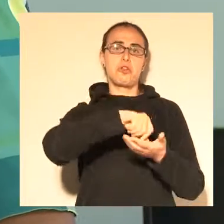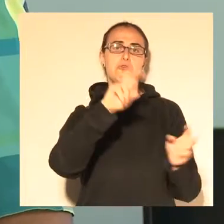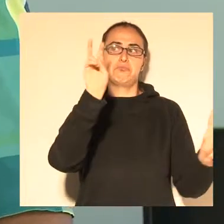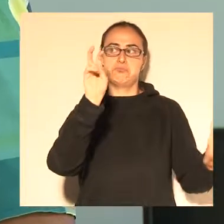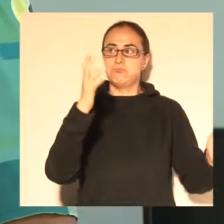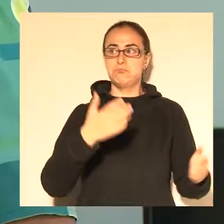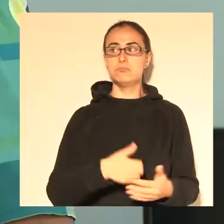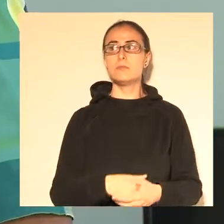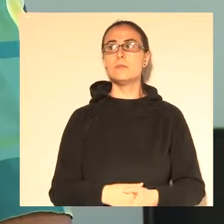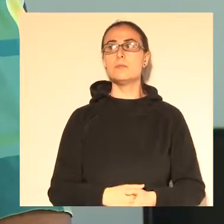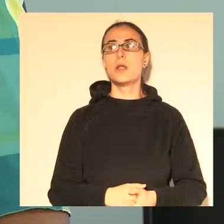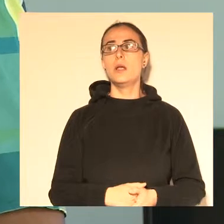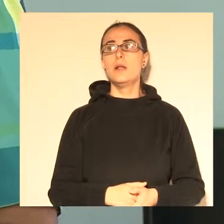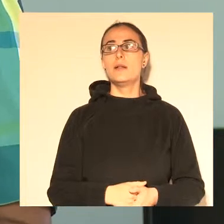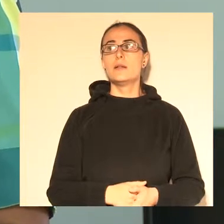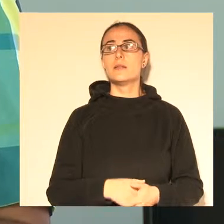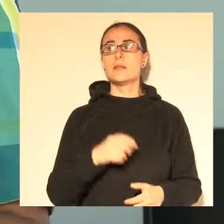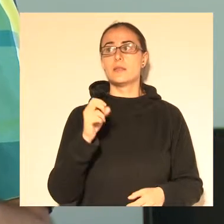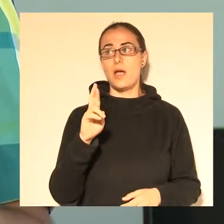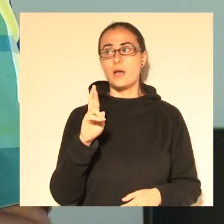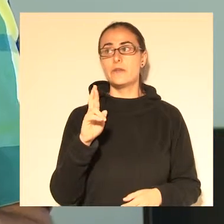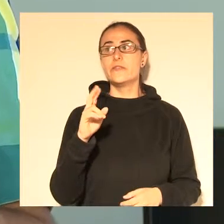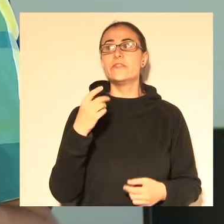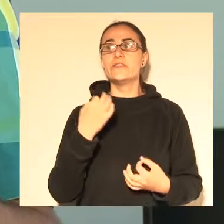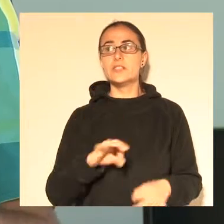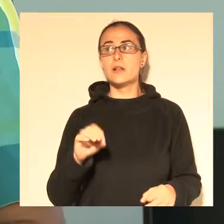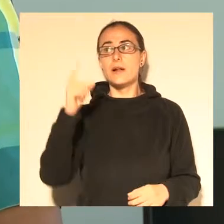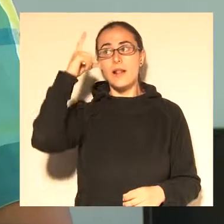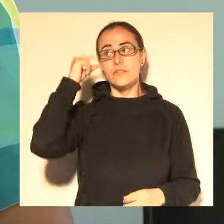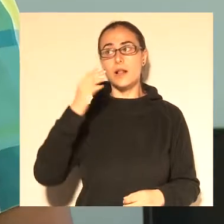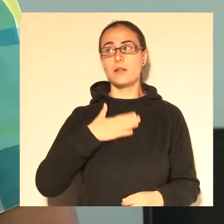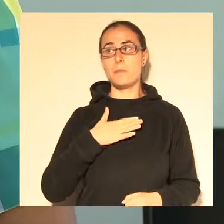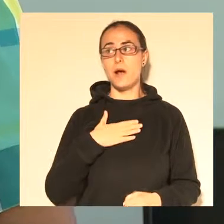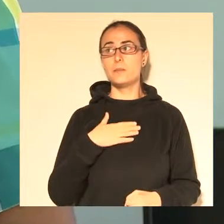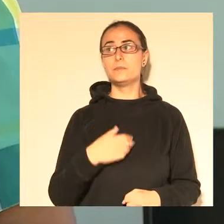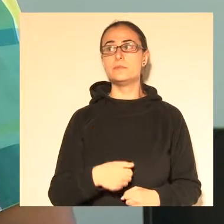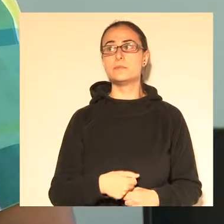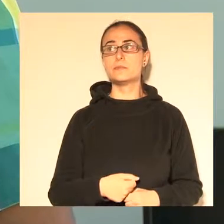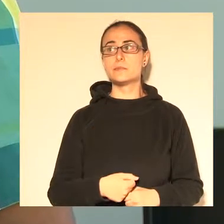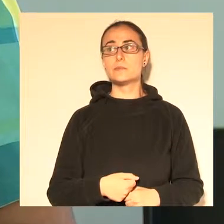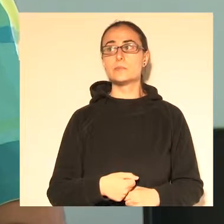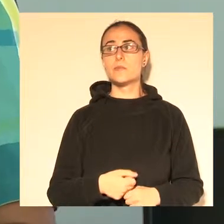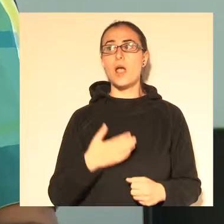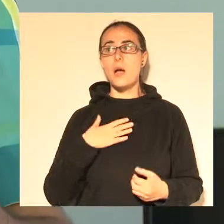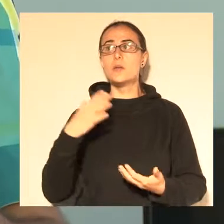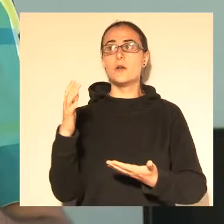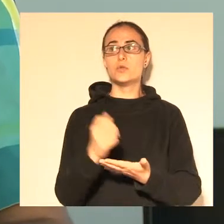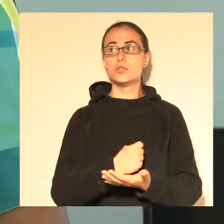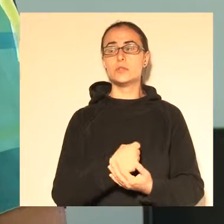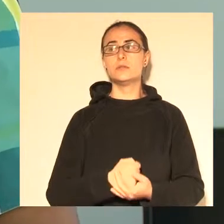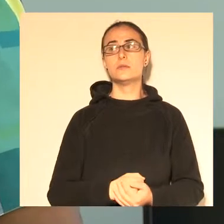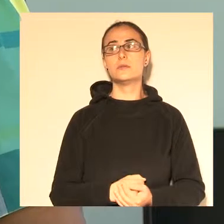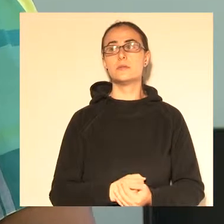deschid niciun centru niciodată Dar fiind în naivitatea mea am reușit